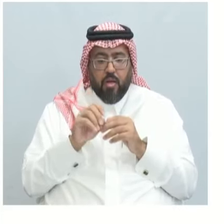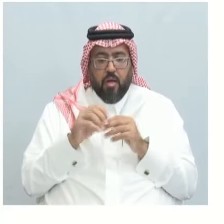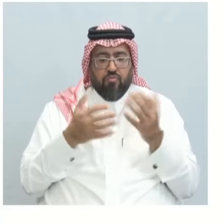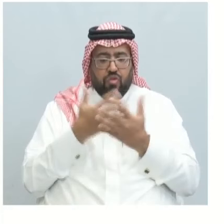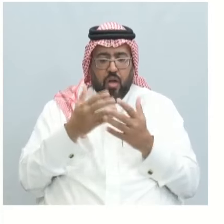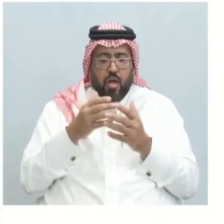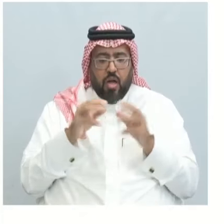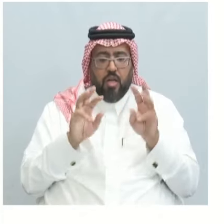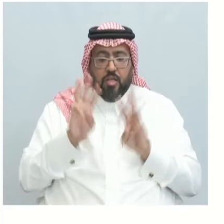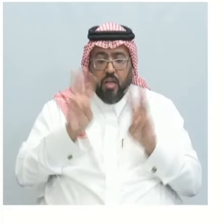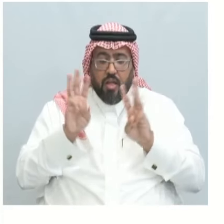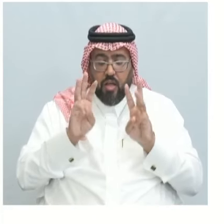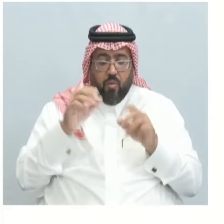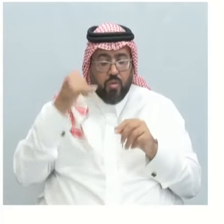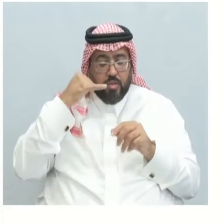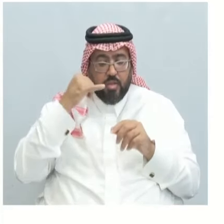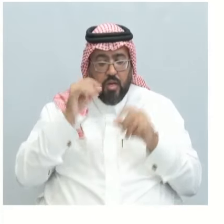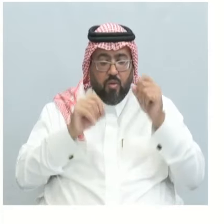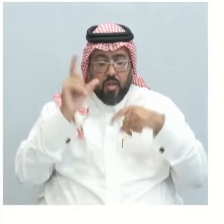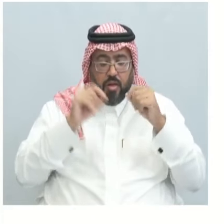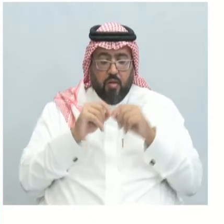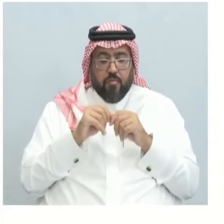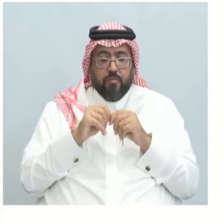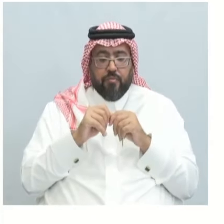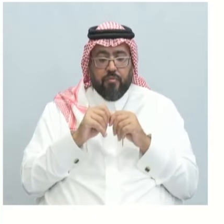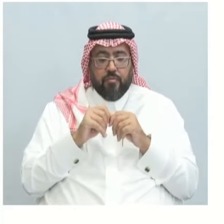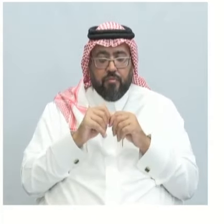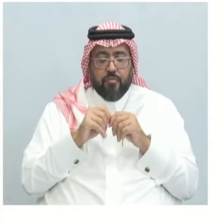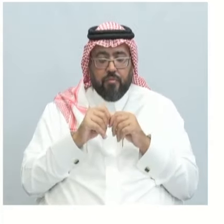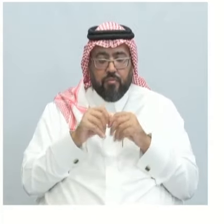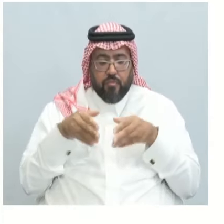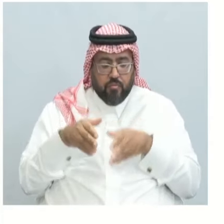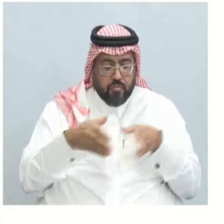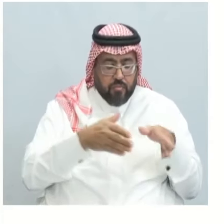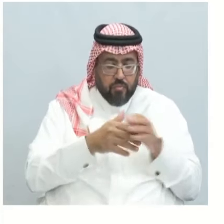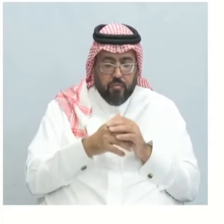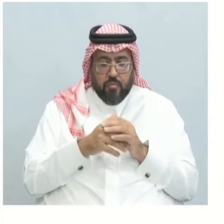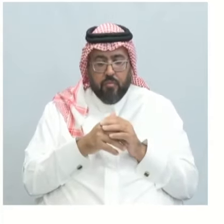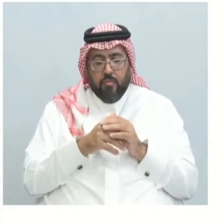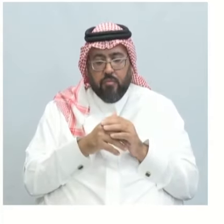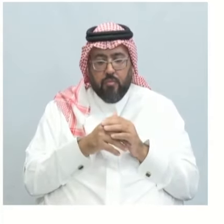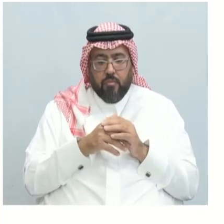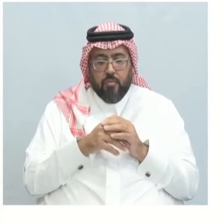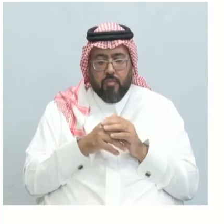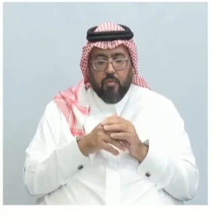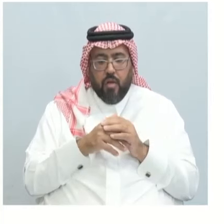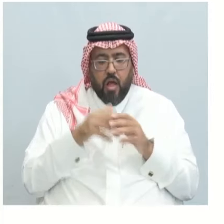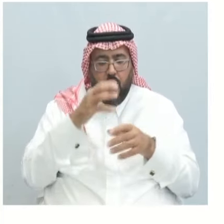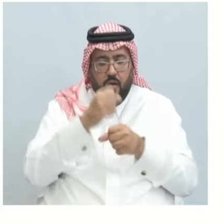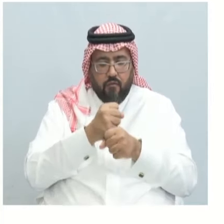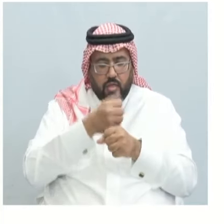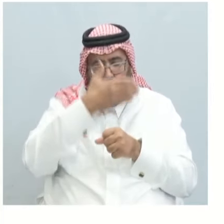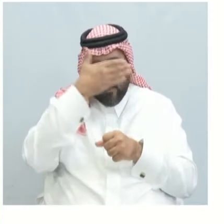مشاكل الشبكه والاتصال بالانترنت وكذلك الحلول الممكنه لها التخزين